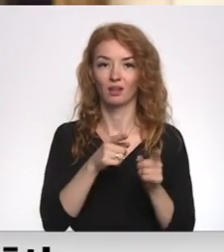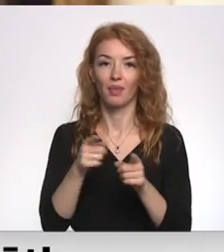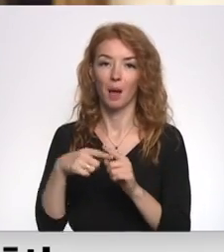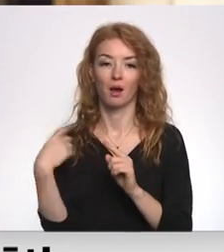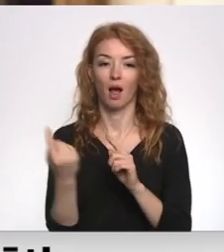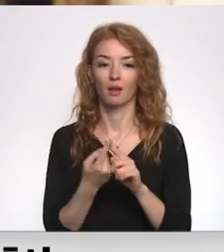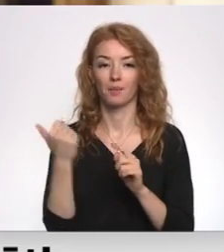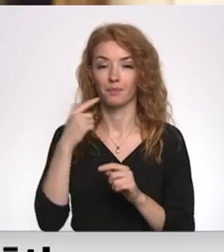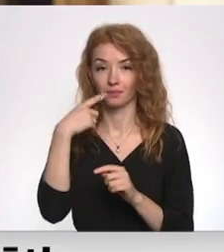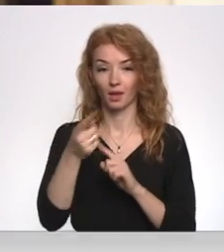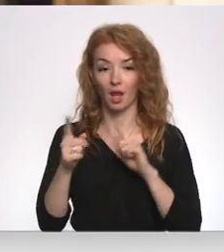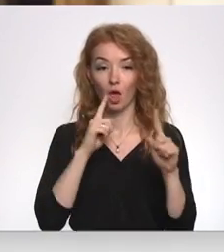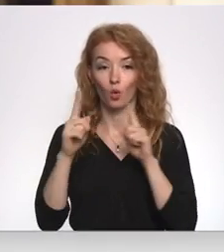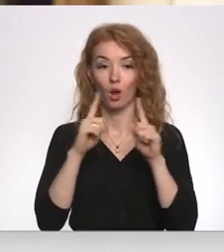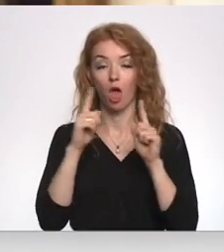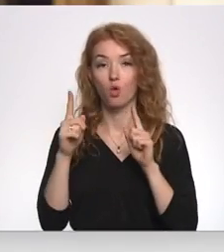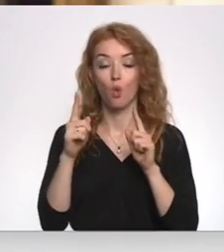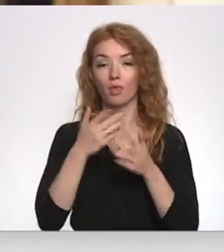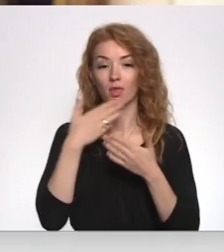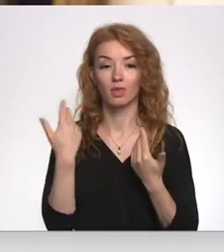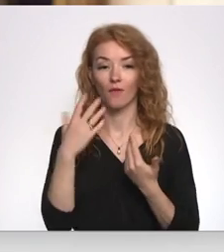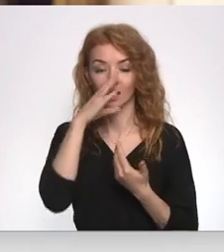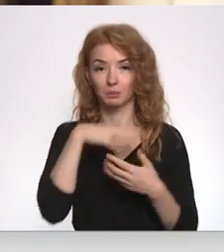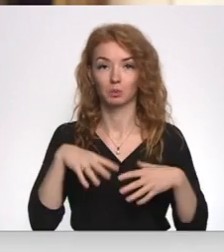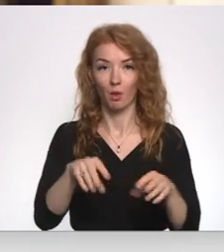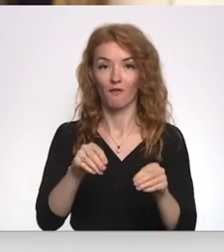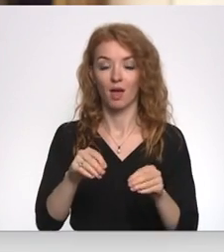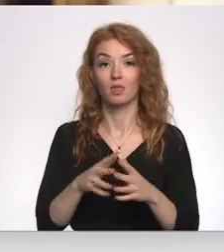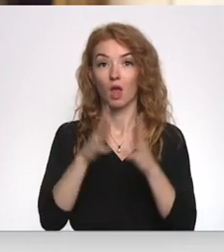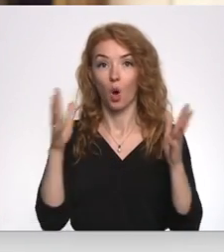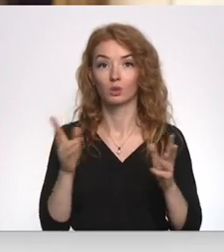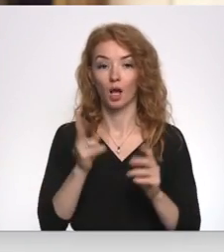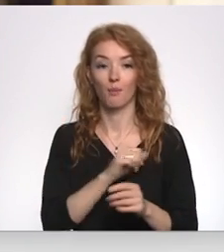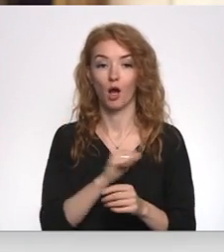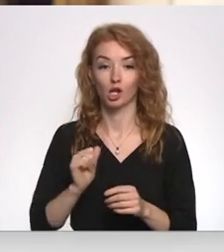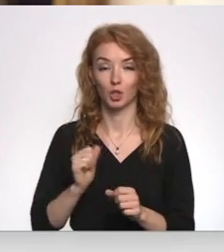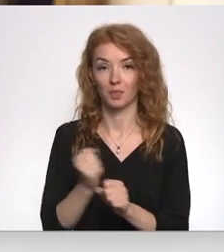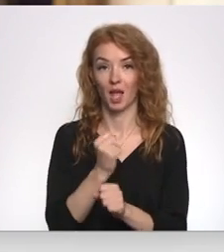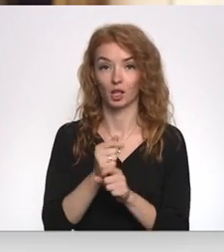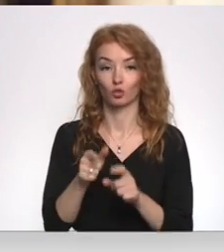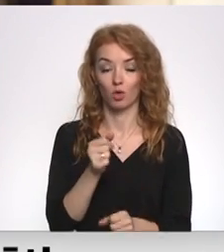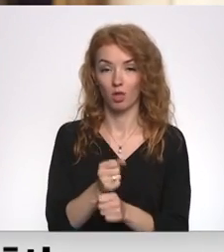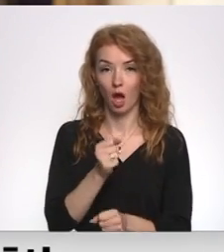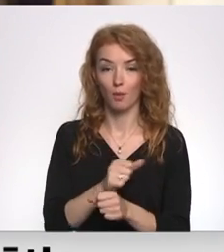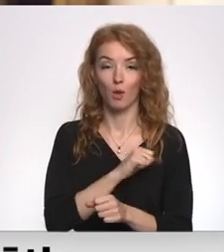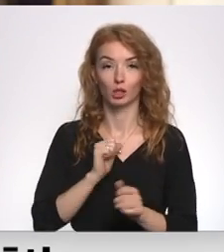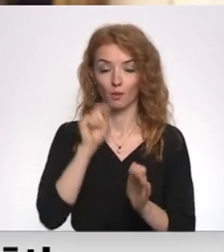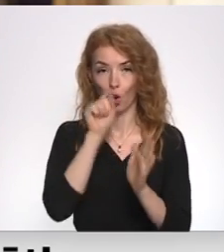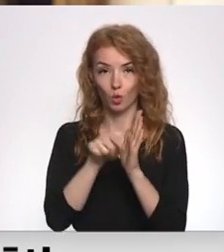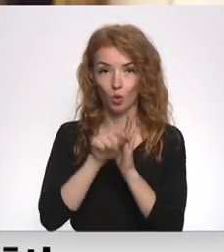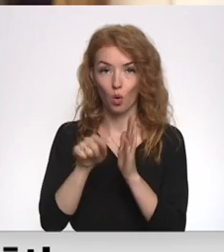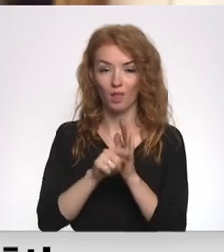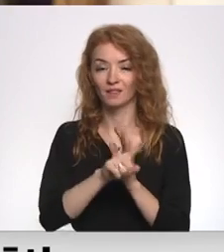cilvēkiem. Regulējot, nav iespējams izdarīt tik daudz, kā pašiem dariet šo darbu, pašiem kontrolējot